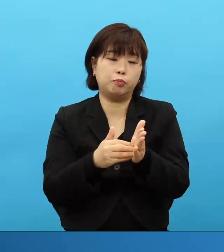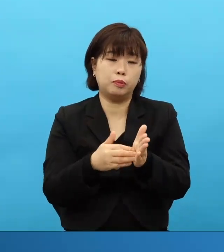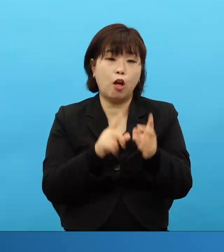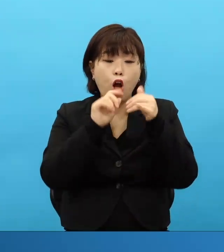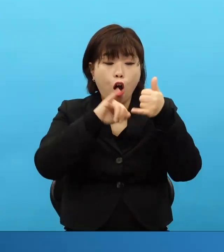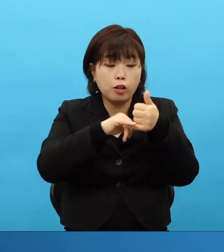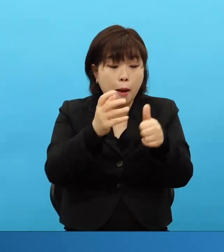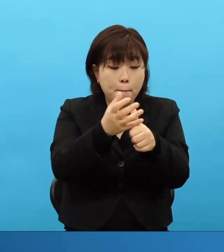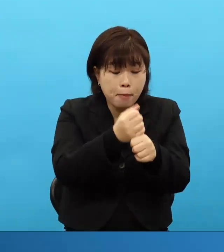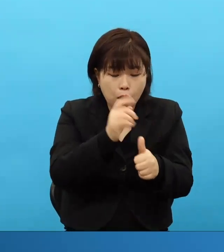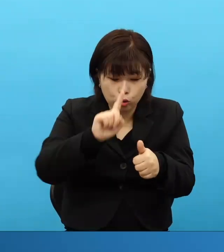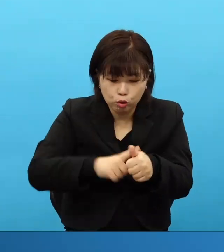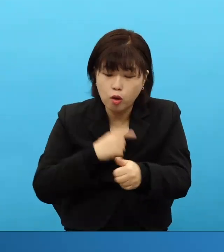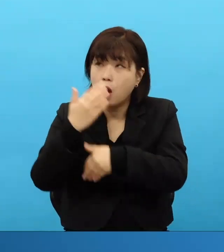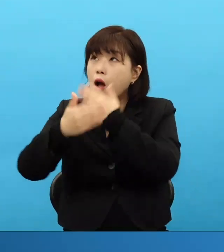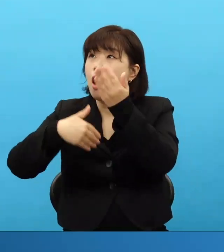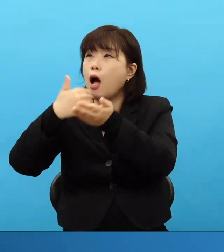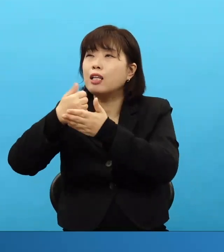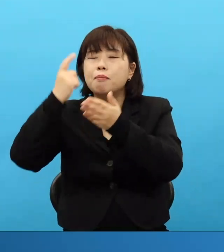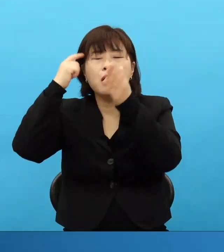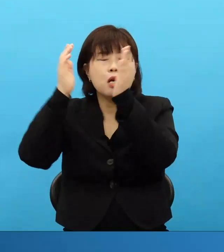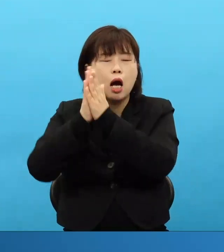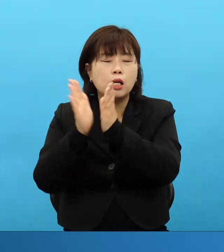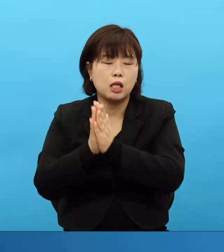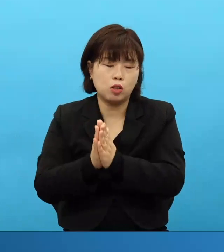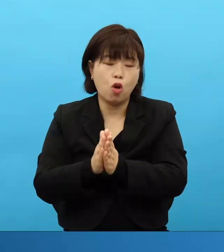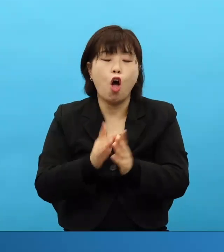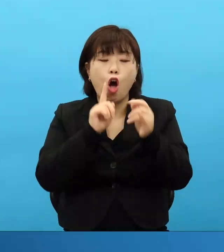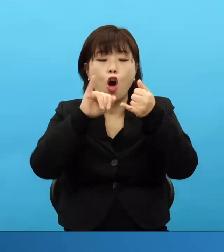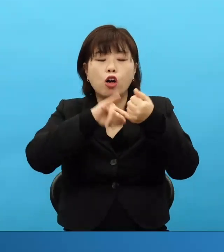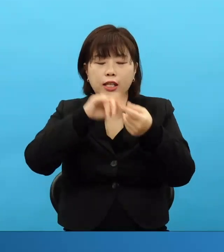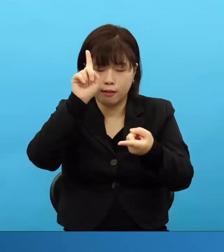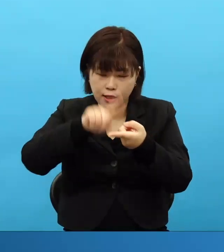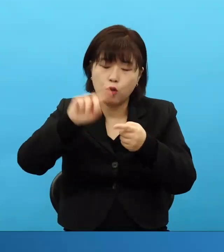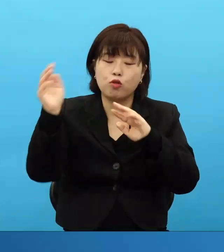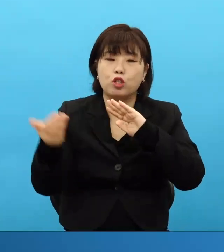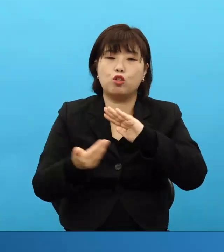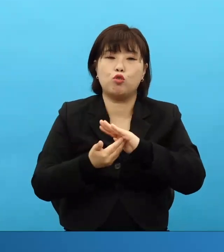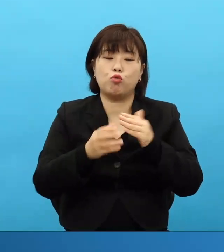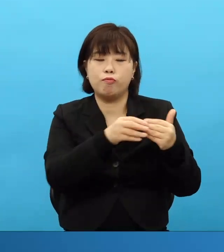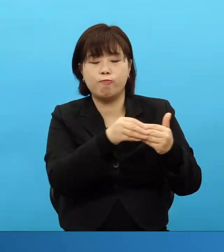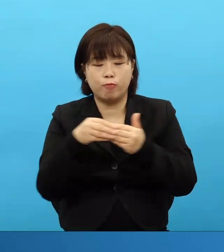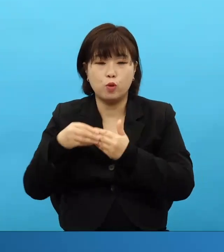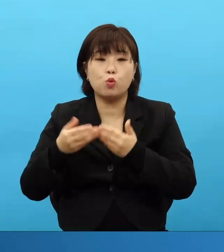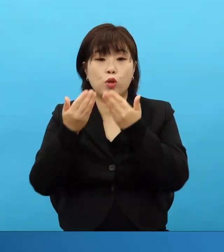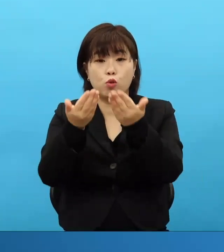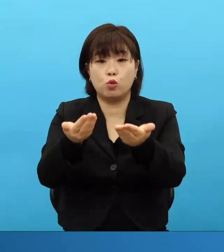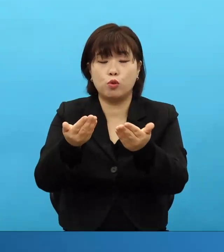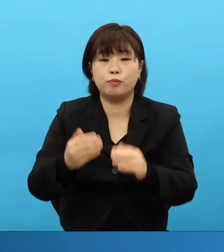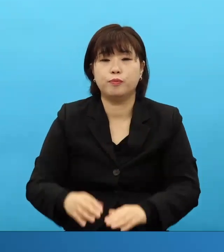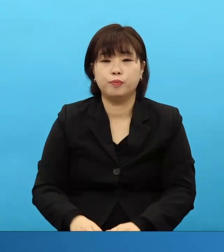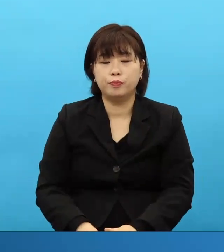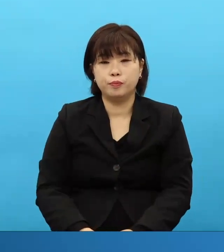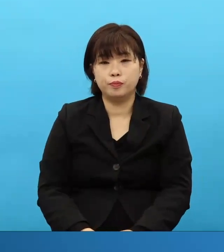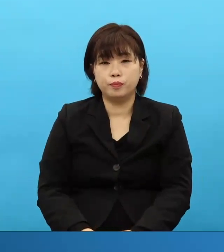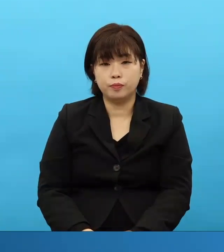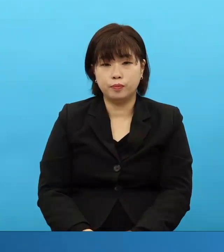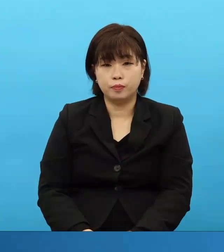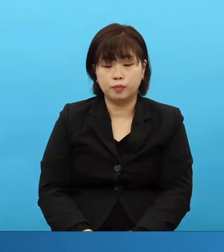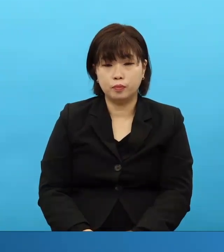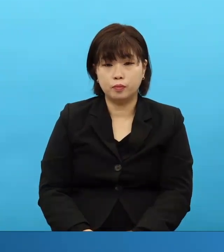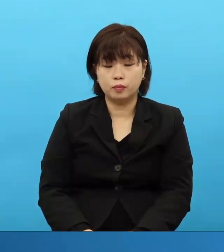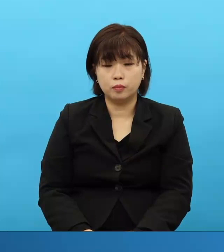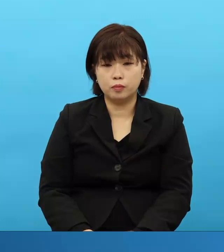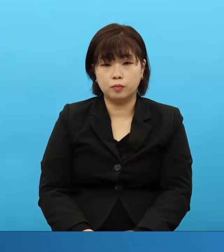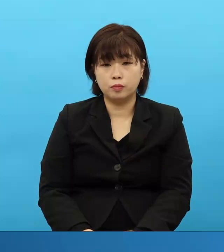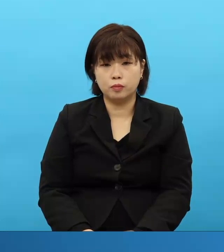기도하고 예배드리고 이러는 겁니다. That's why you go to church and you do the 7-7 prayer and you worship in order to accurately hold to the 아니 covenant. 교회 가서 예배를 중요하게 생각하지 않는데 내가